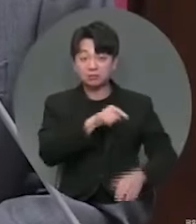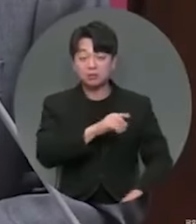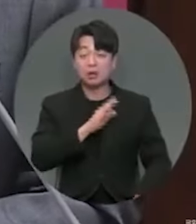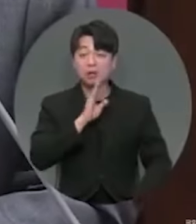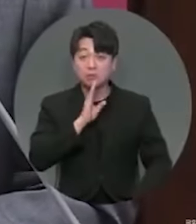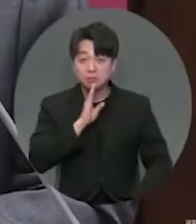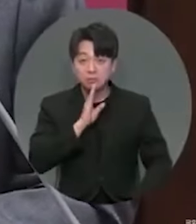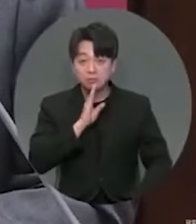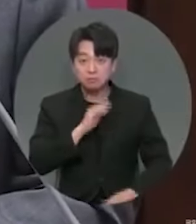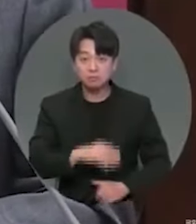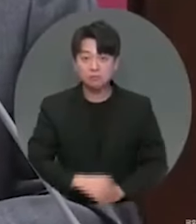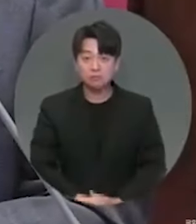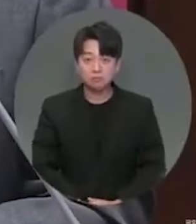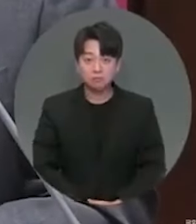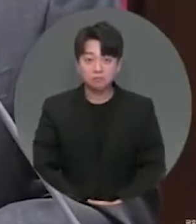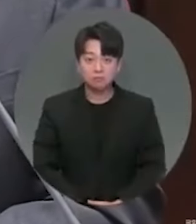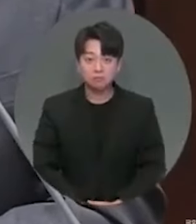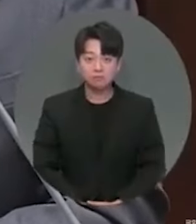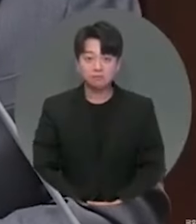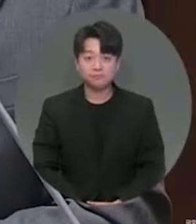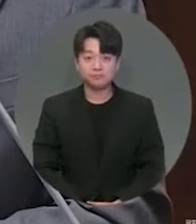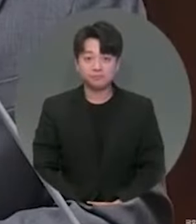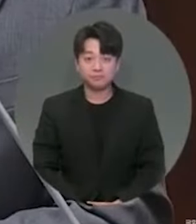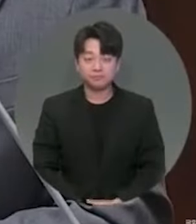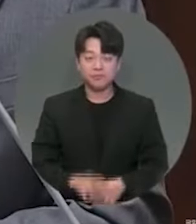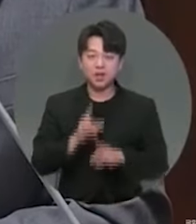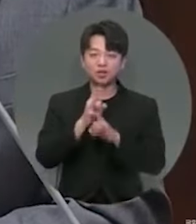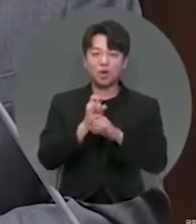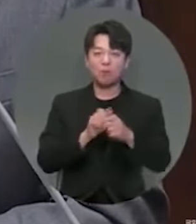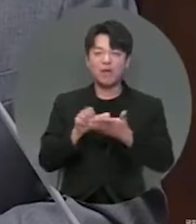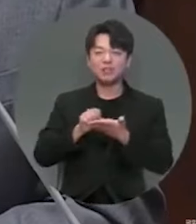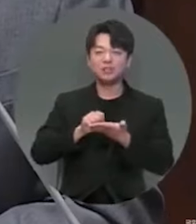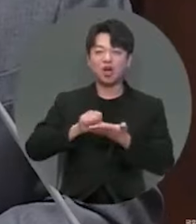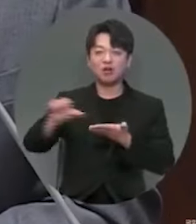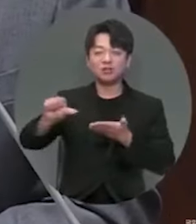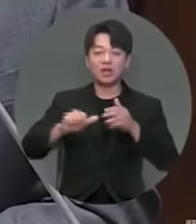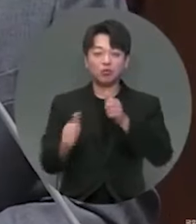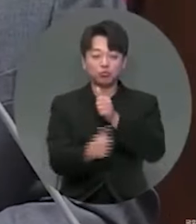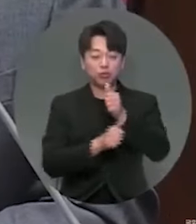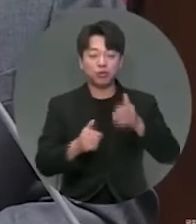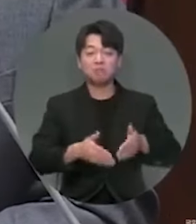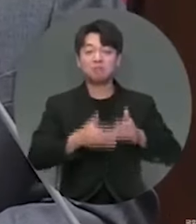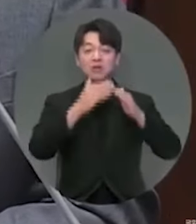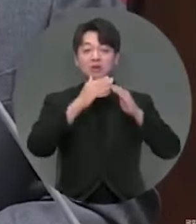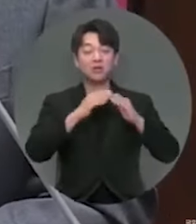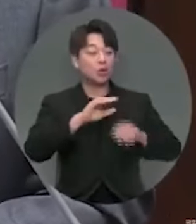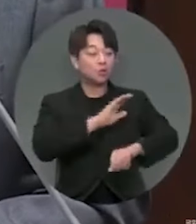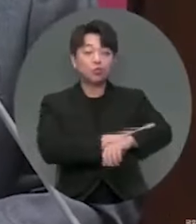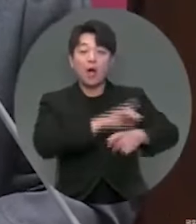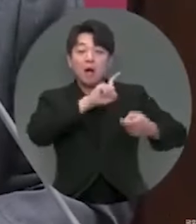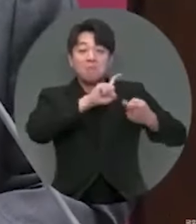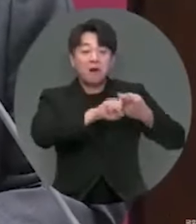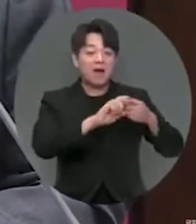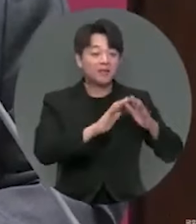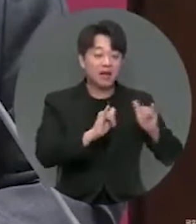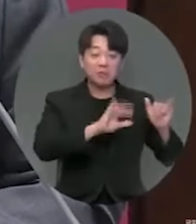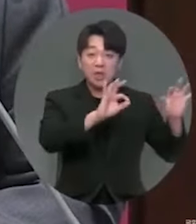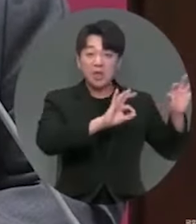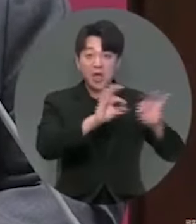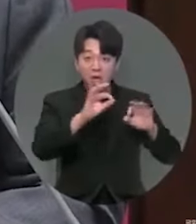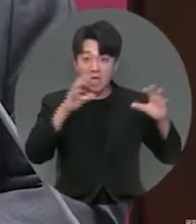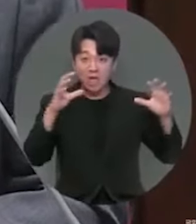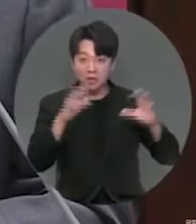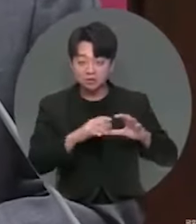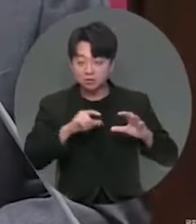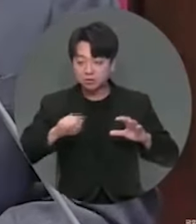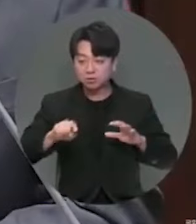봤습니다. 정부 부처마다 적폐청산위원회를 설치했습니다. 좌파 인사들이 위원 감투를 쓰고 부처의 서버까지